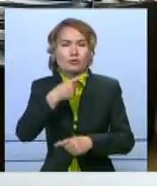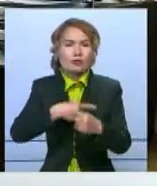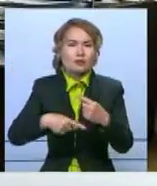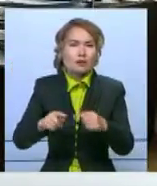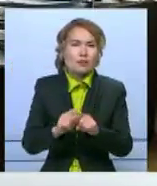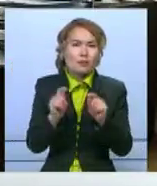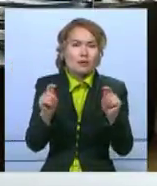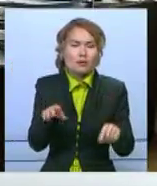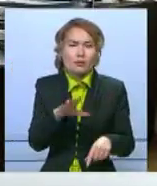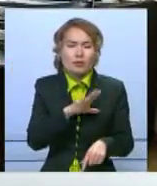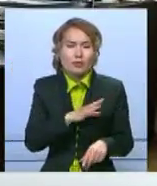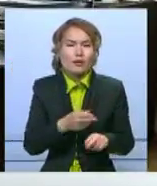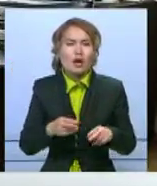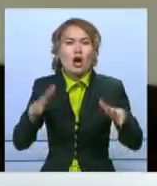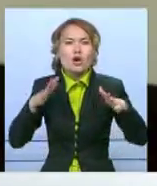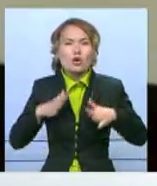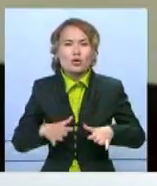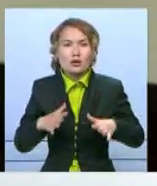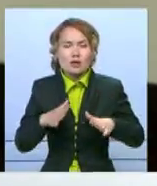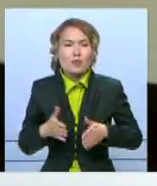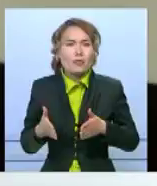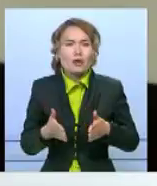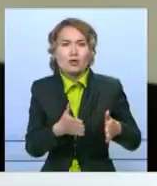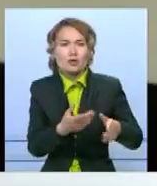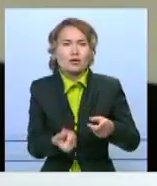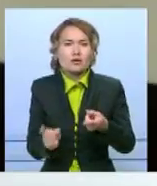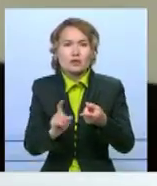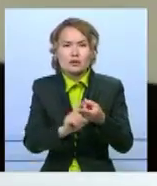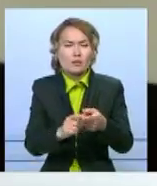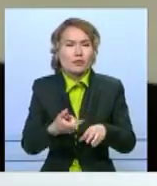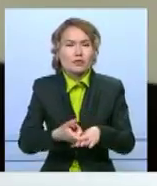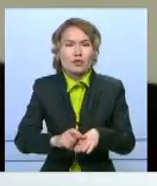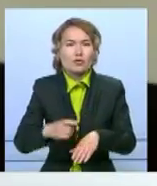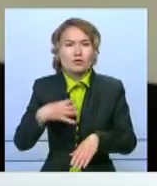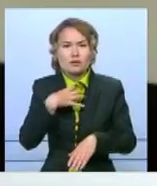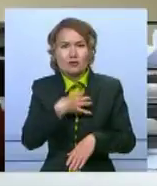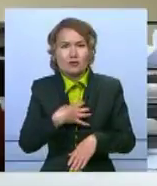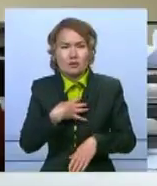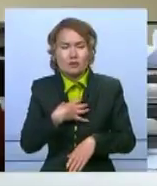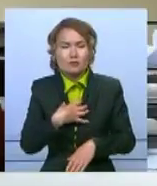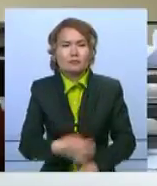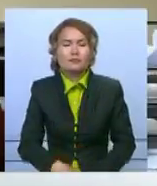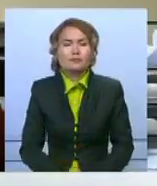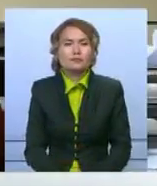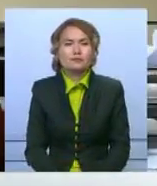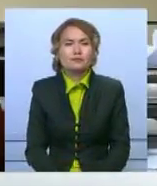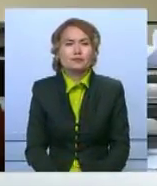кеткен дейді. Грузияның транзиттік ел екендігі сол кездің өзінде сөз болған екен.